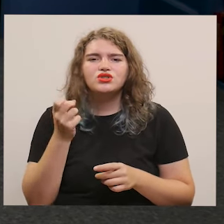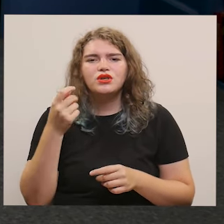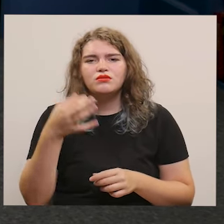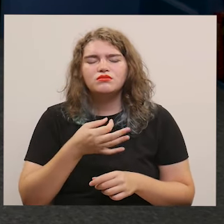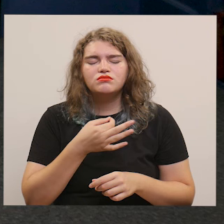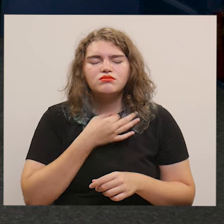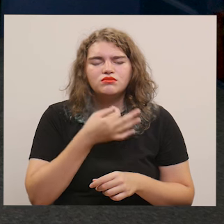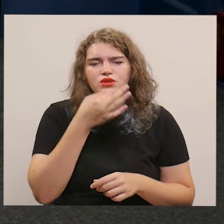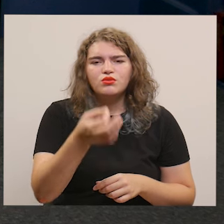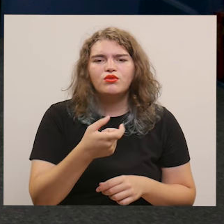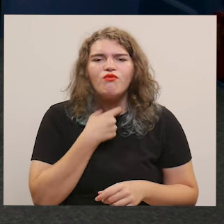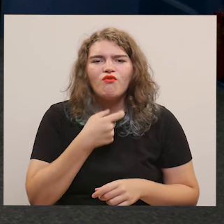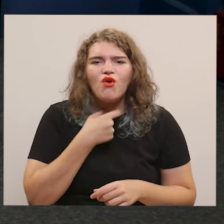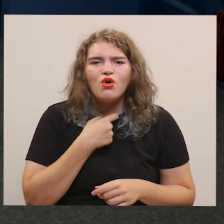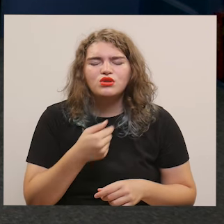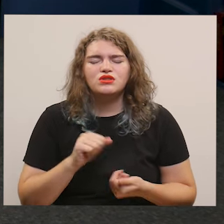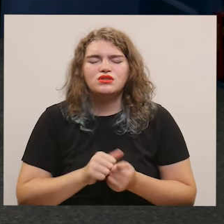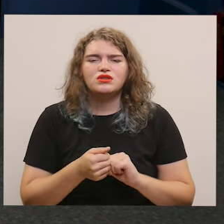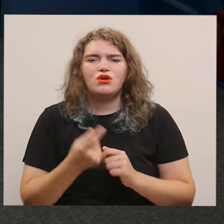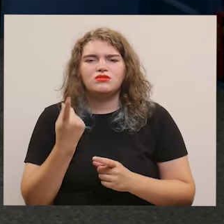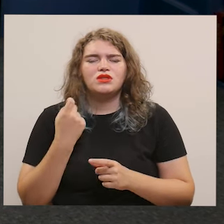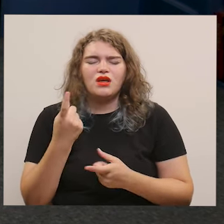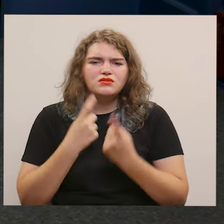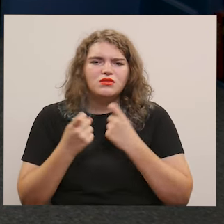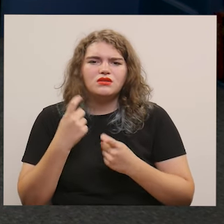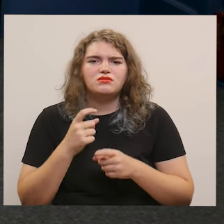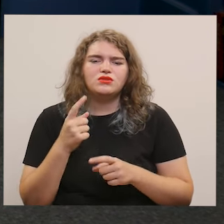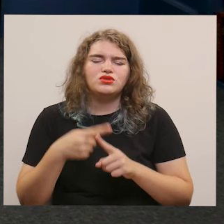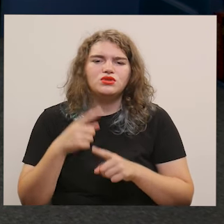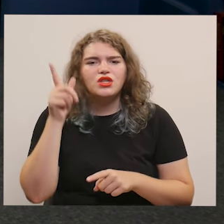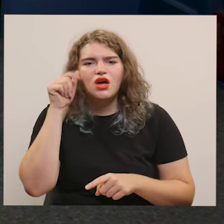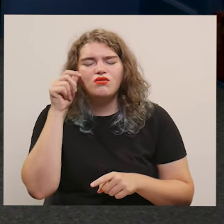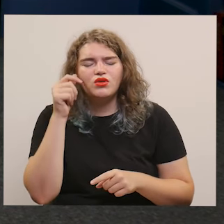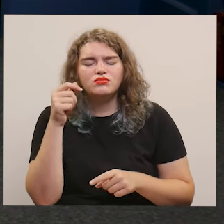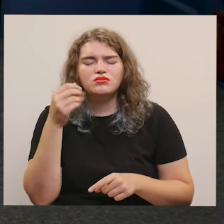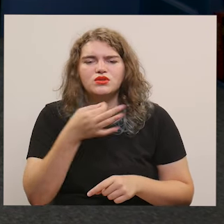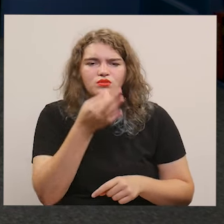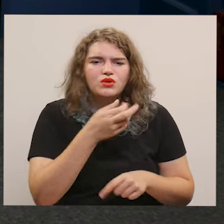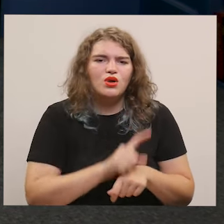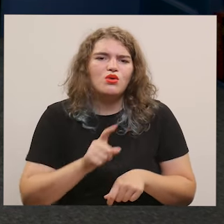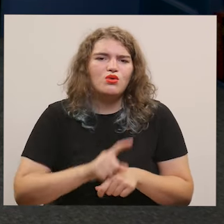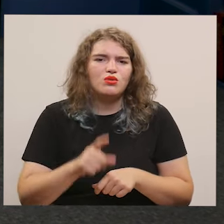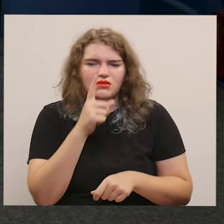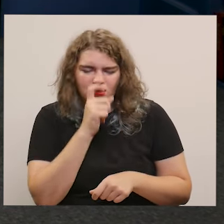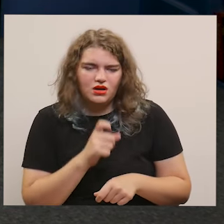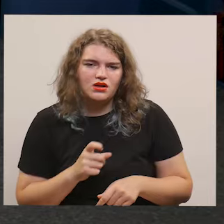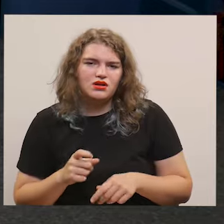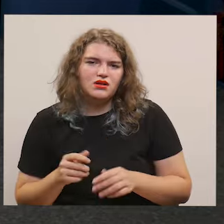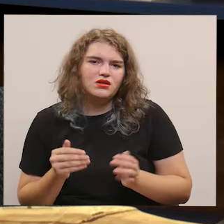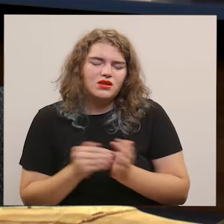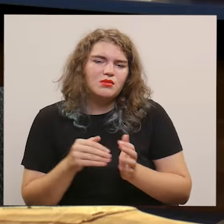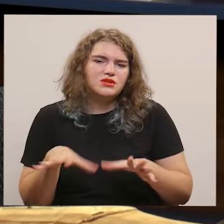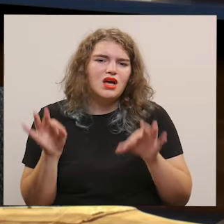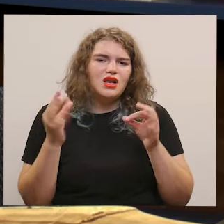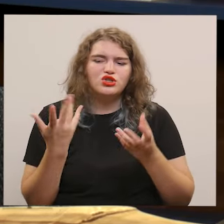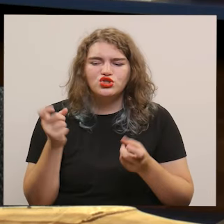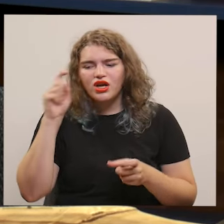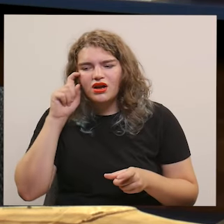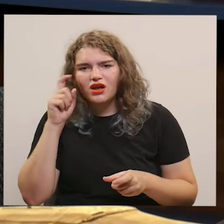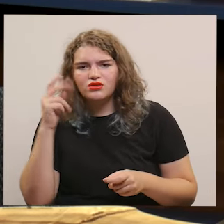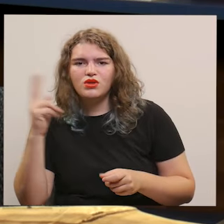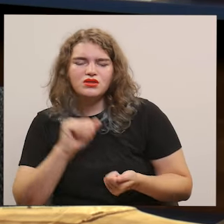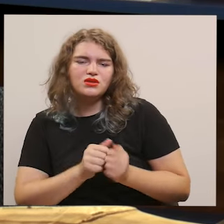trecutul meu, din experiențele mele și diavolul, pentru că și diavolul ne șoptește lucrurile acestea. E în puterea noastră,